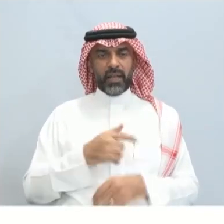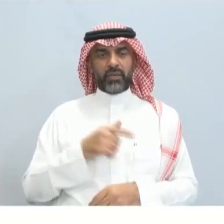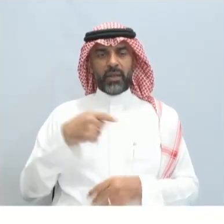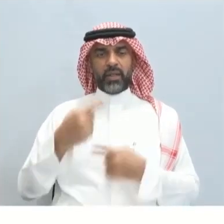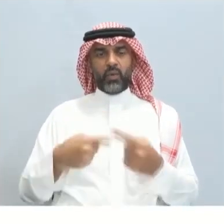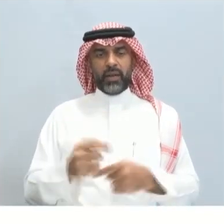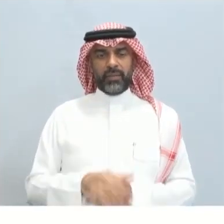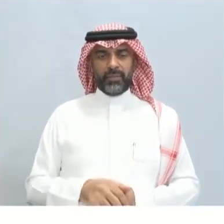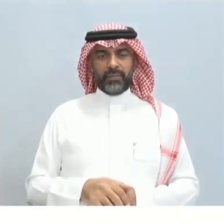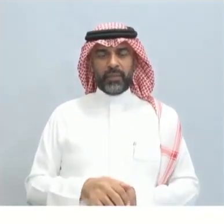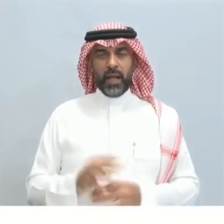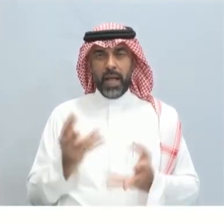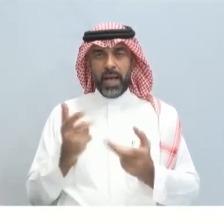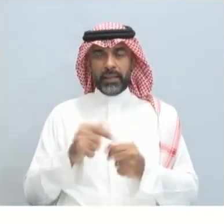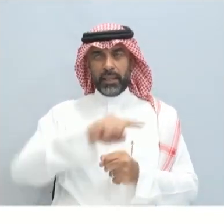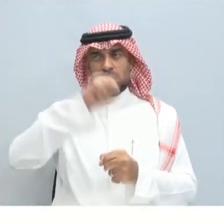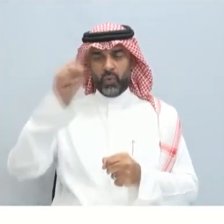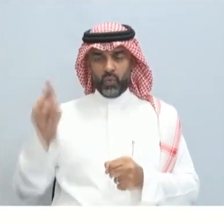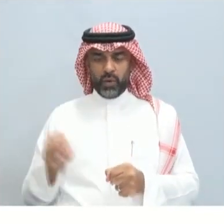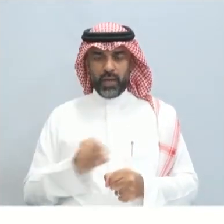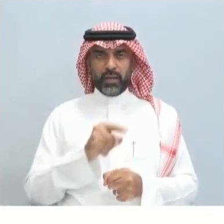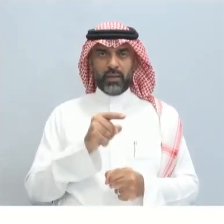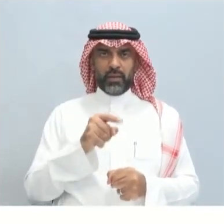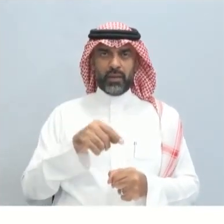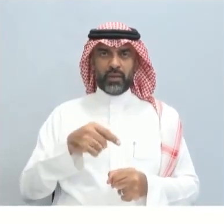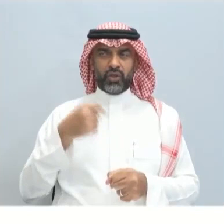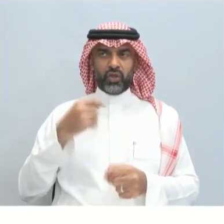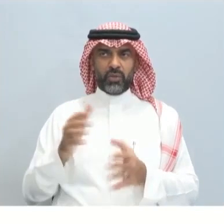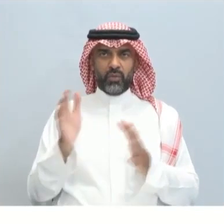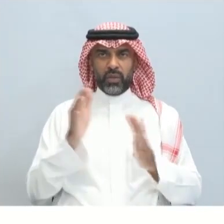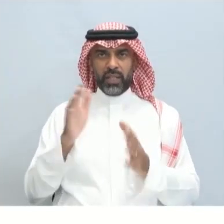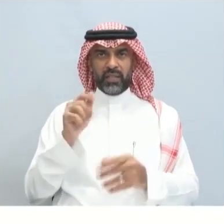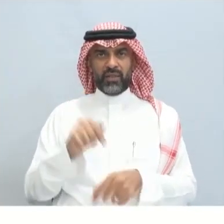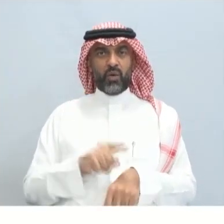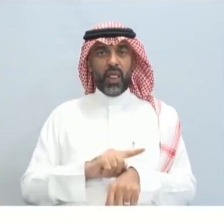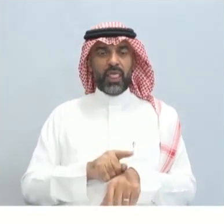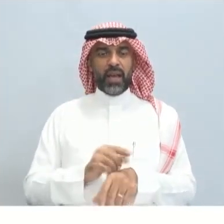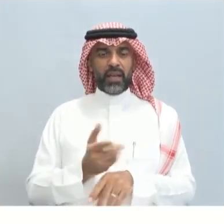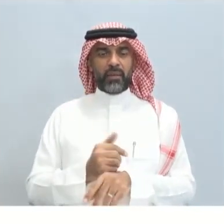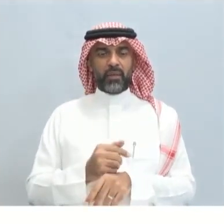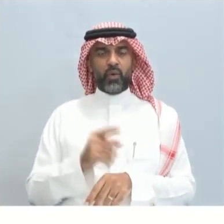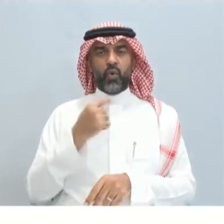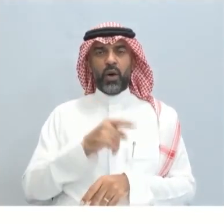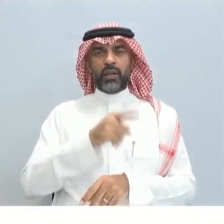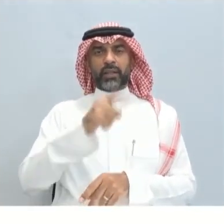الدورات التي يكملها الجسم المهتز في كل ثانيه نعم